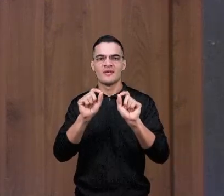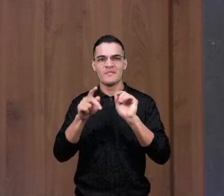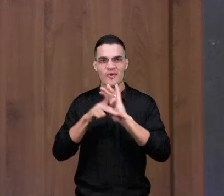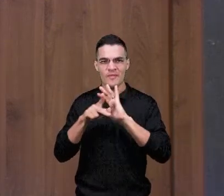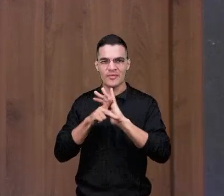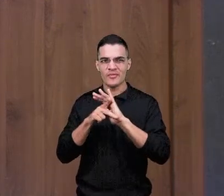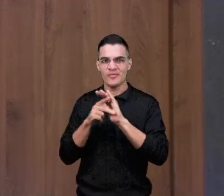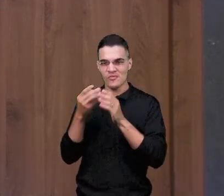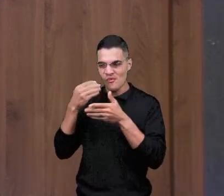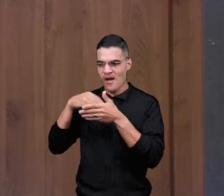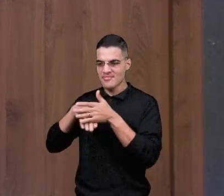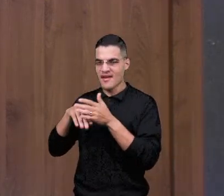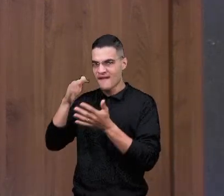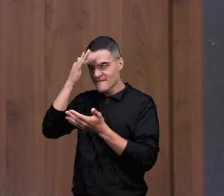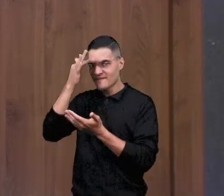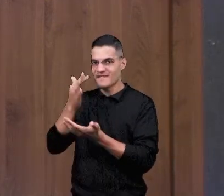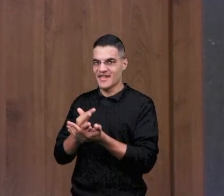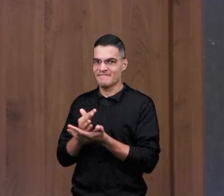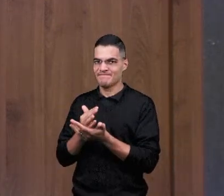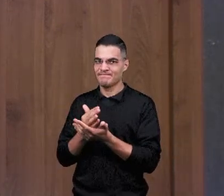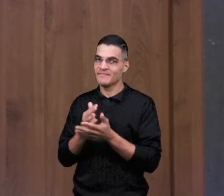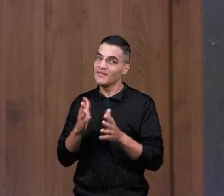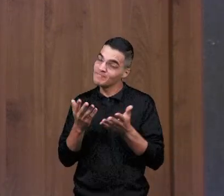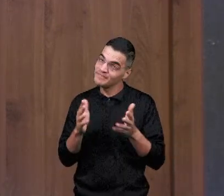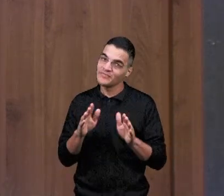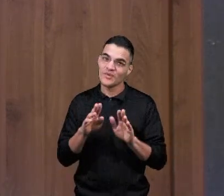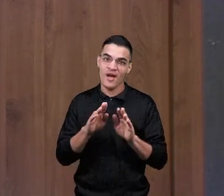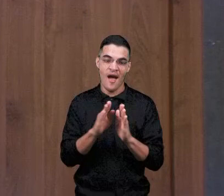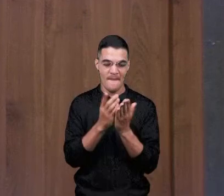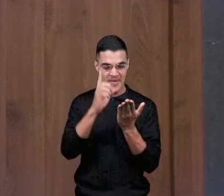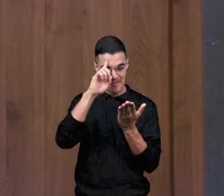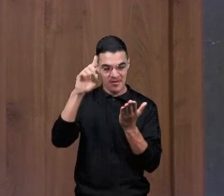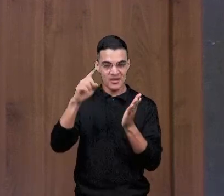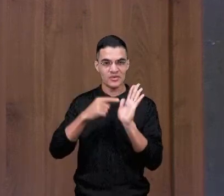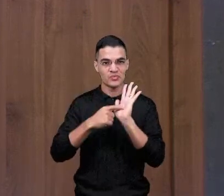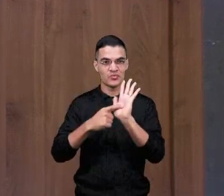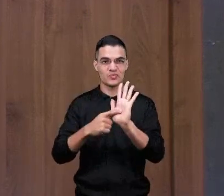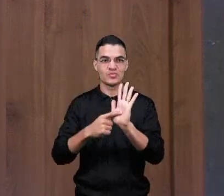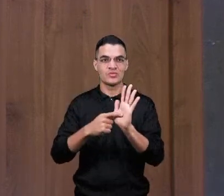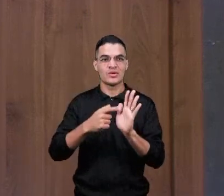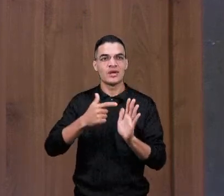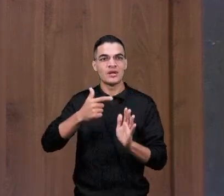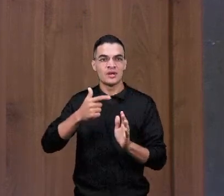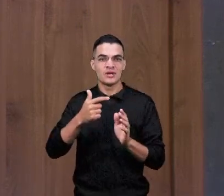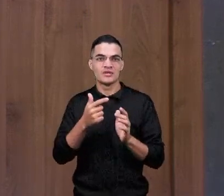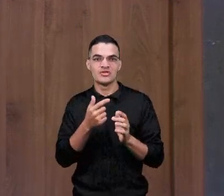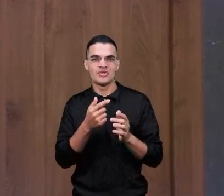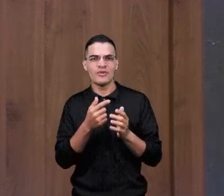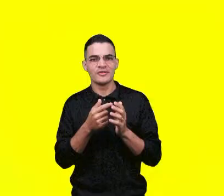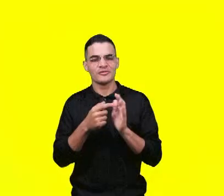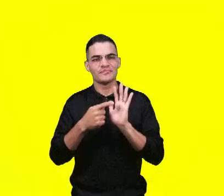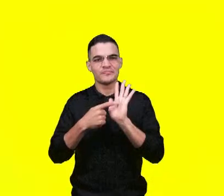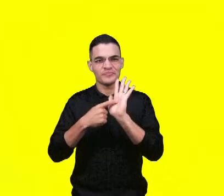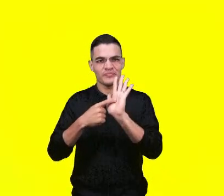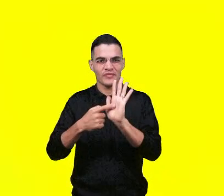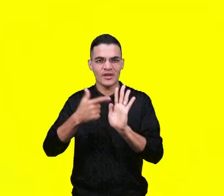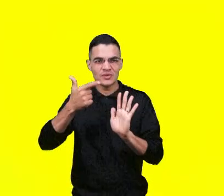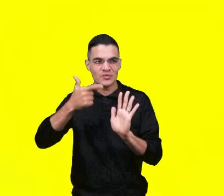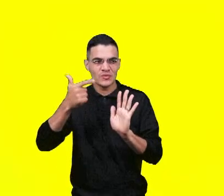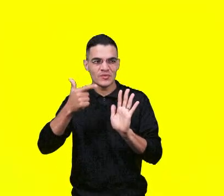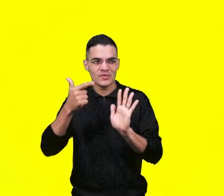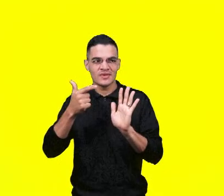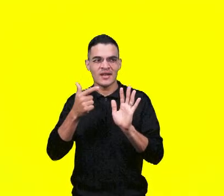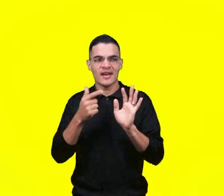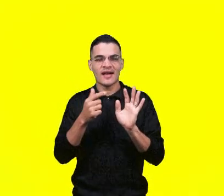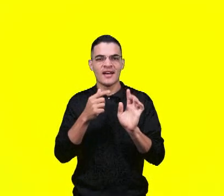Et pour cela, nous allons ouvrir nos Bibles dans la deuxième lettre de Timothée, chapitre 4, verset 7.